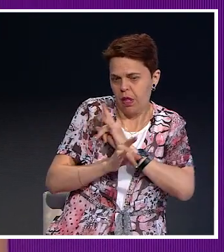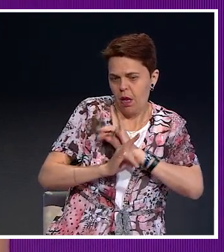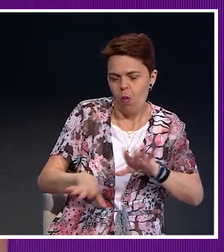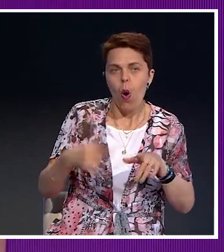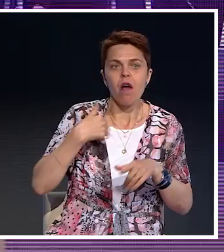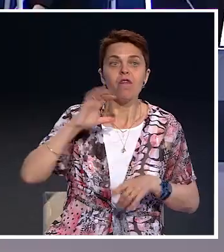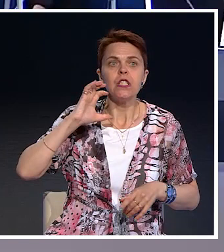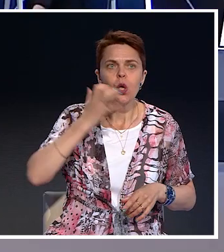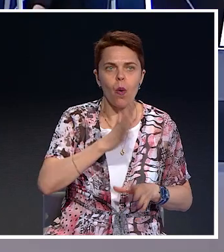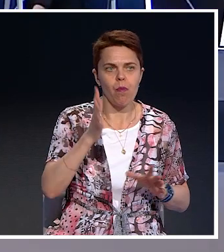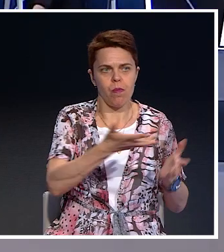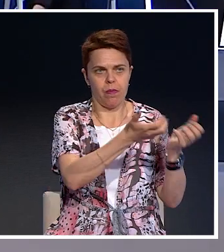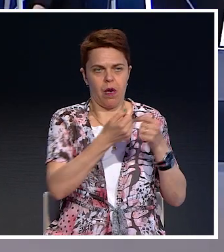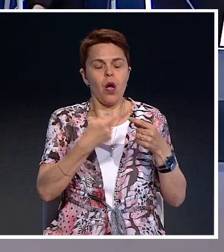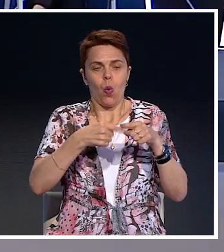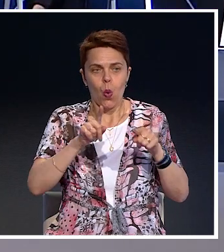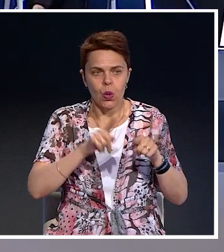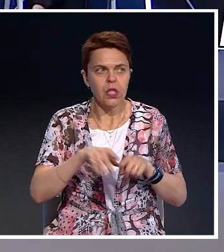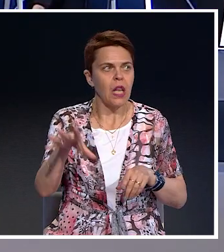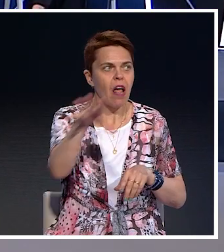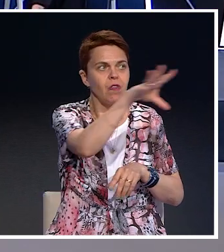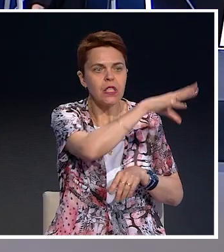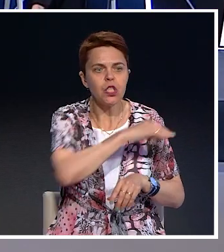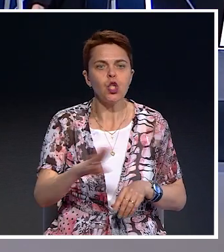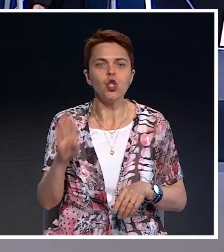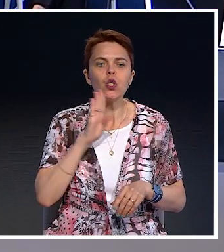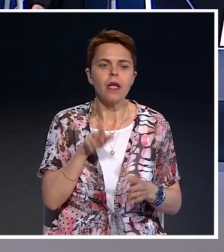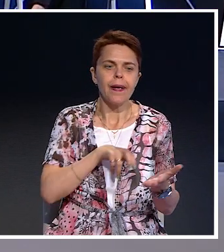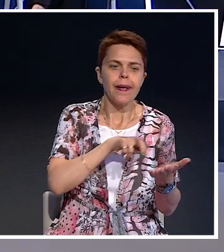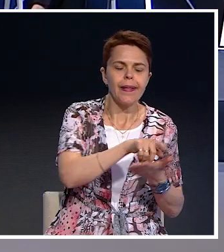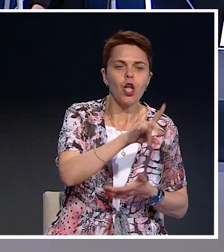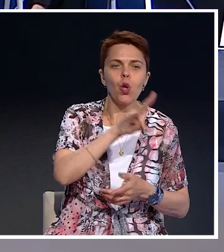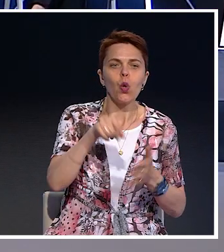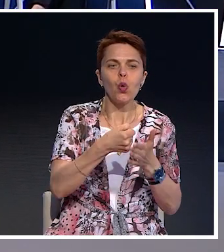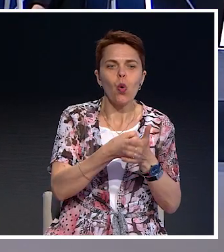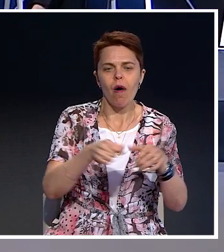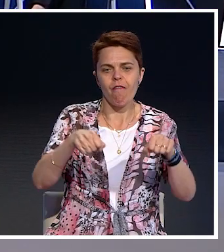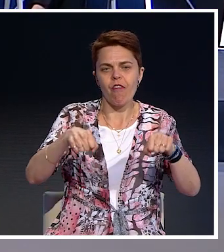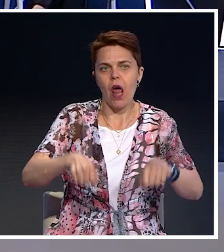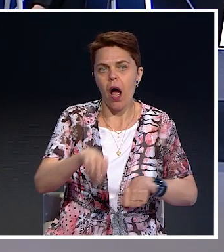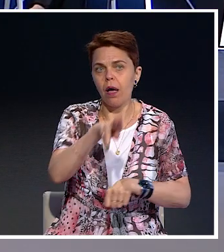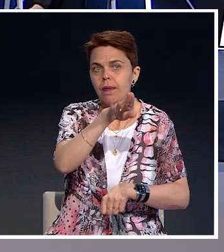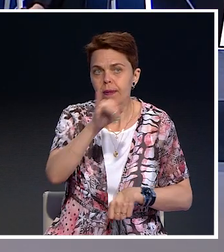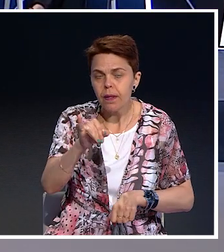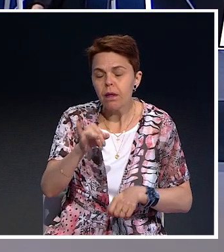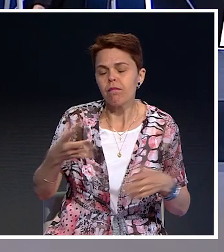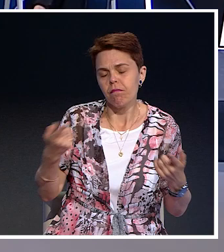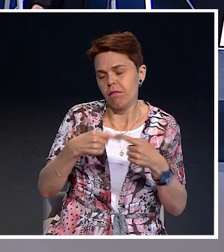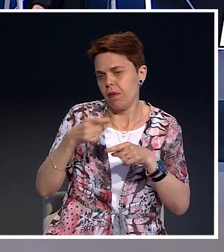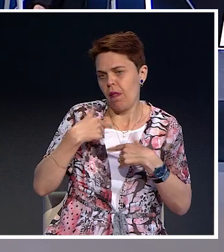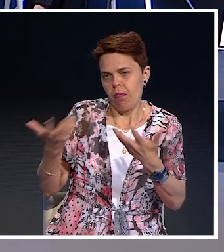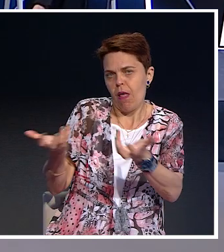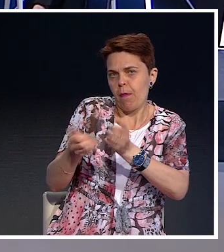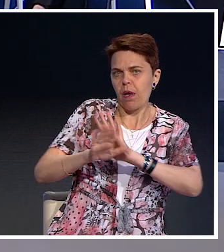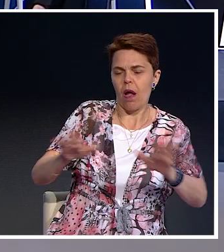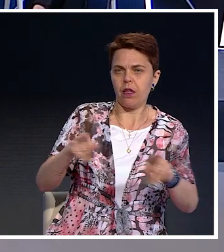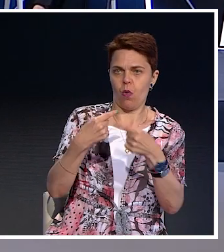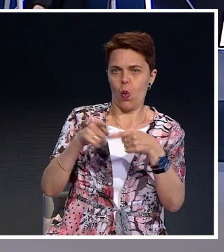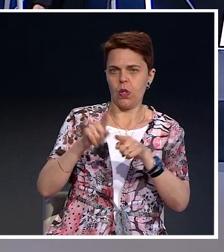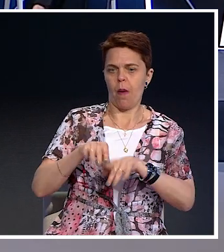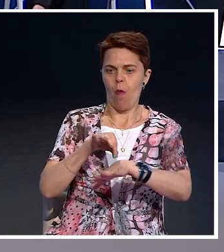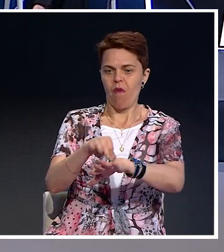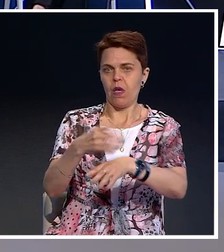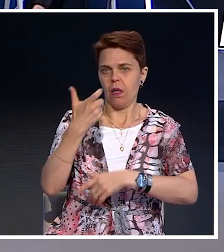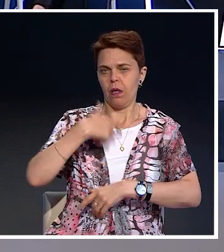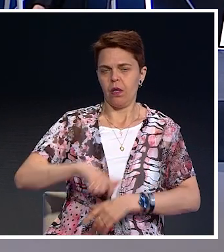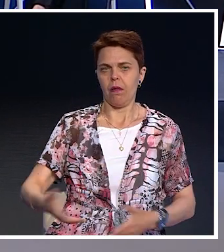сприймати всерйоз. І ось це моя велика порада для всіх жінок, які будуть іти до влади. Не боятися казати, що це неприйнятна поведінка. Говорити